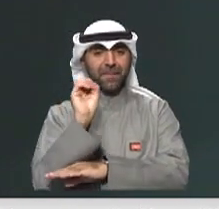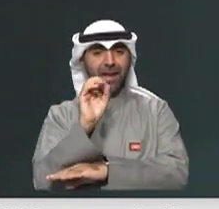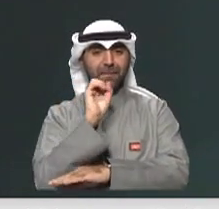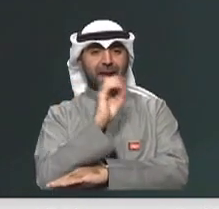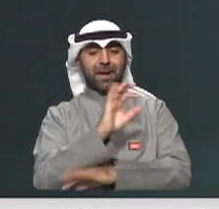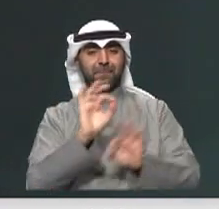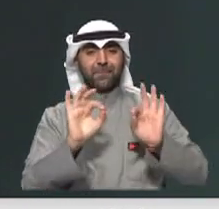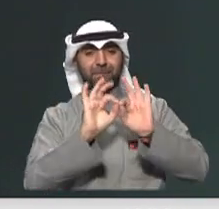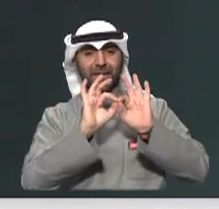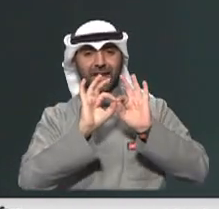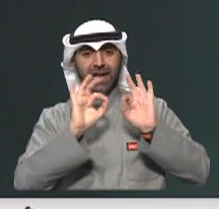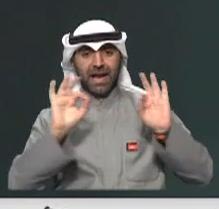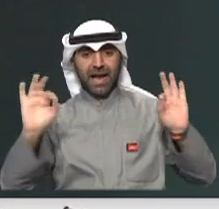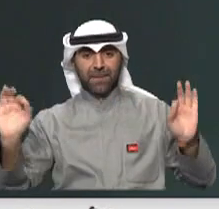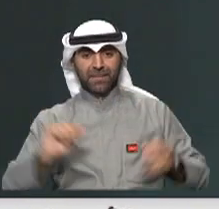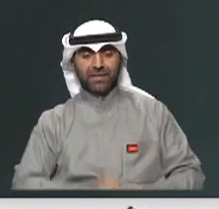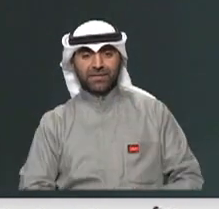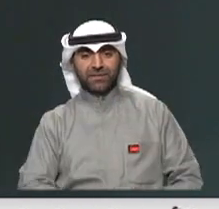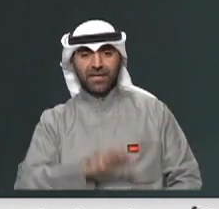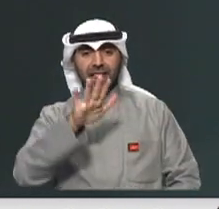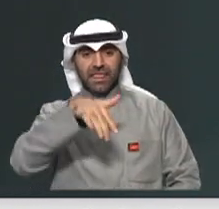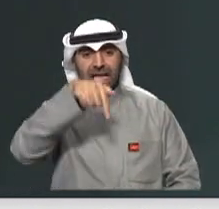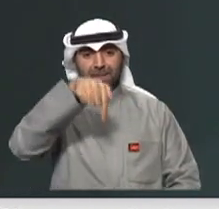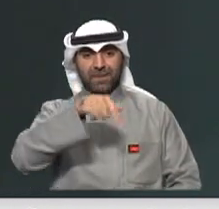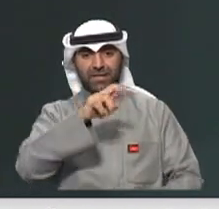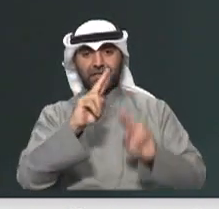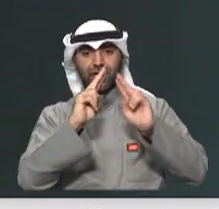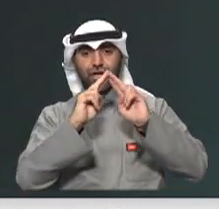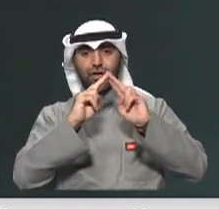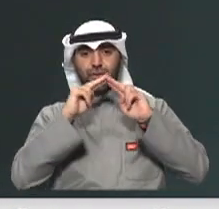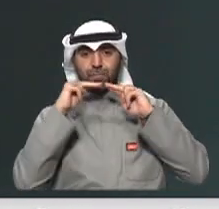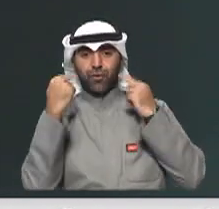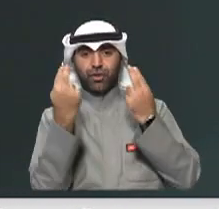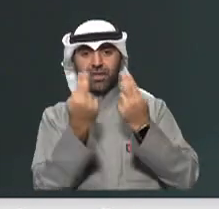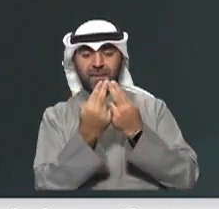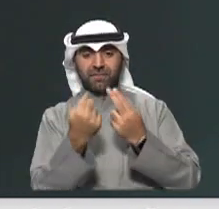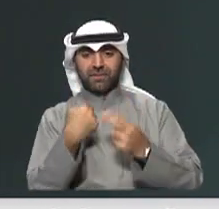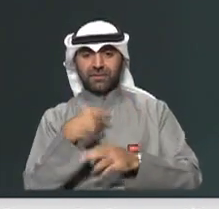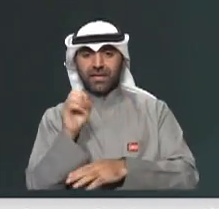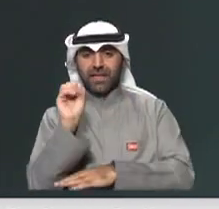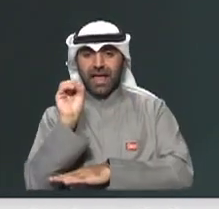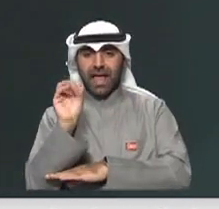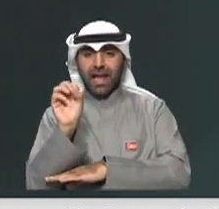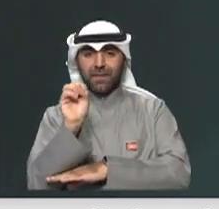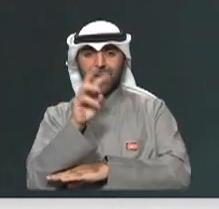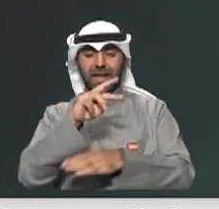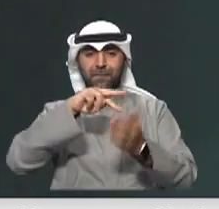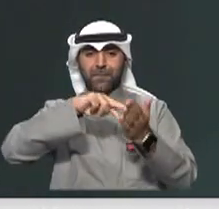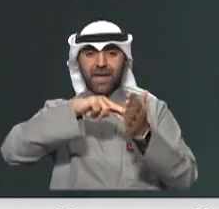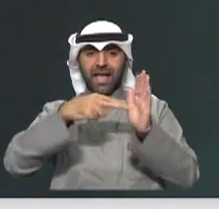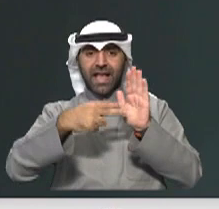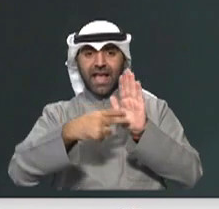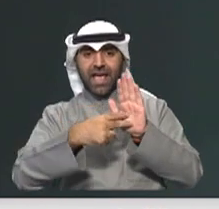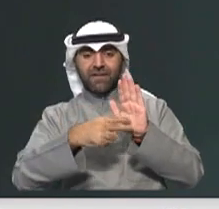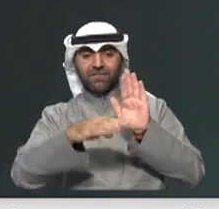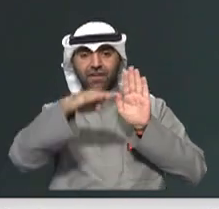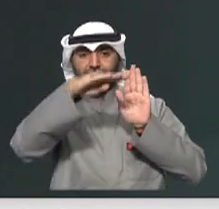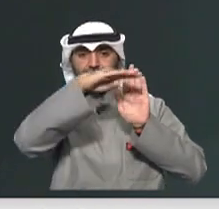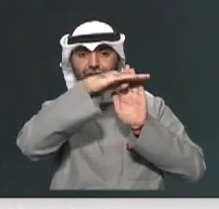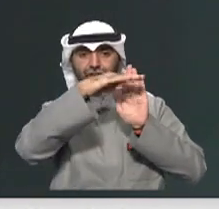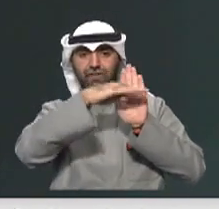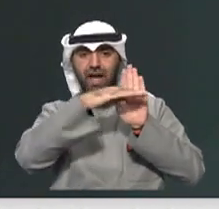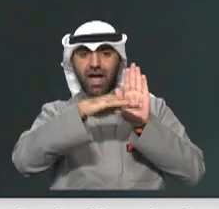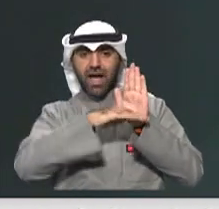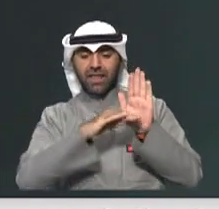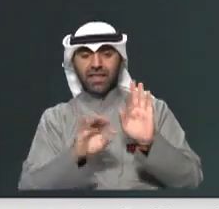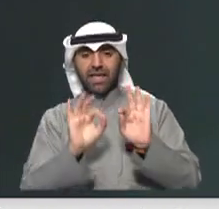الأول، إذ كان لدار الآثار الإسلامية موضعاً مميزاً في الاحتفال الدولي تخليداً لذكرى